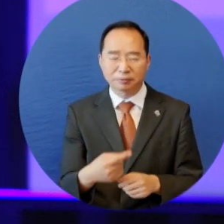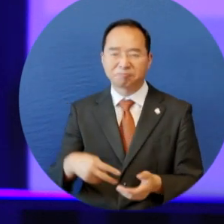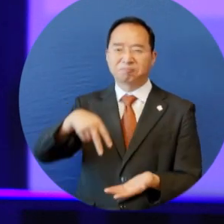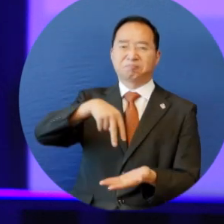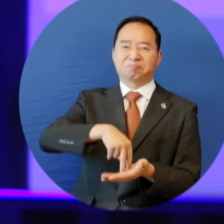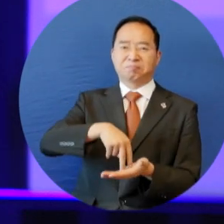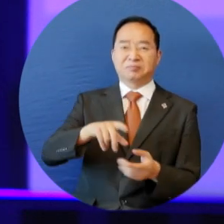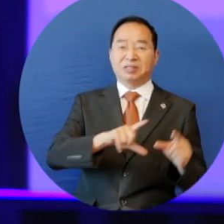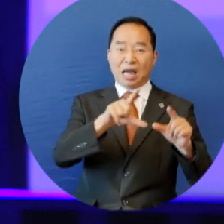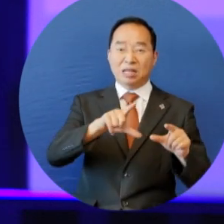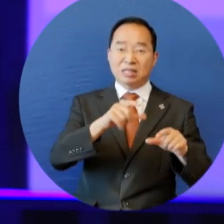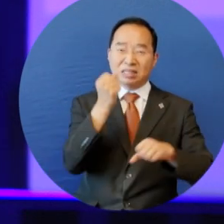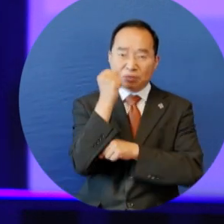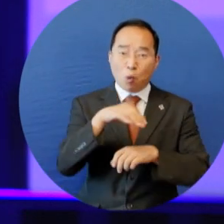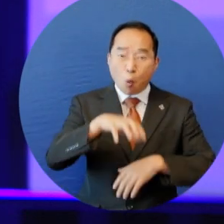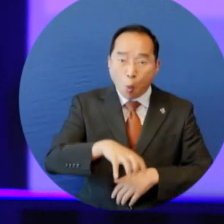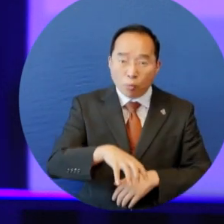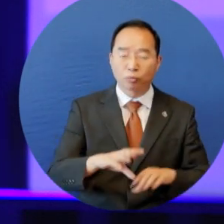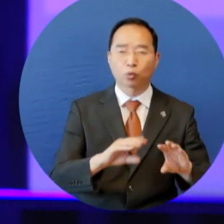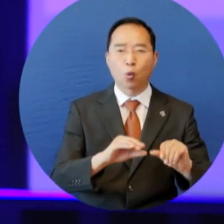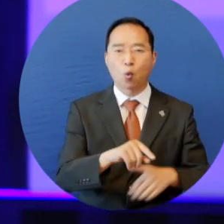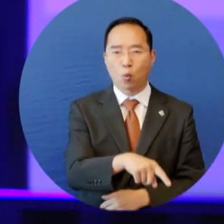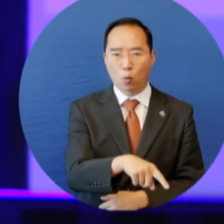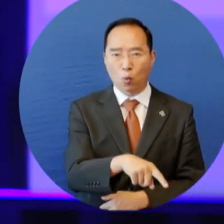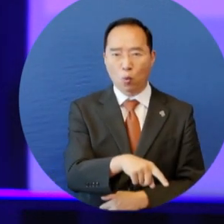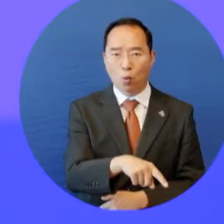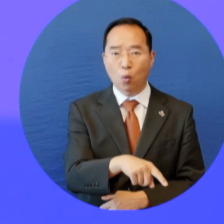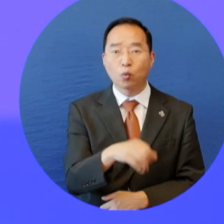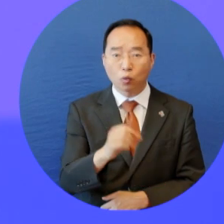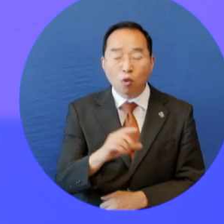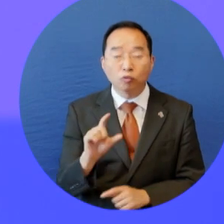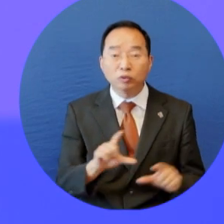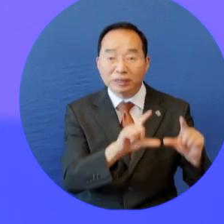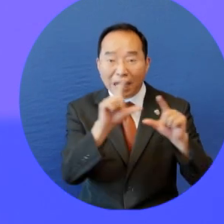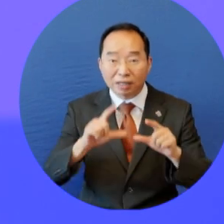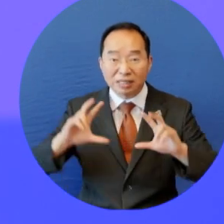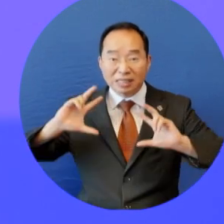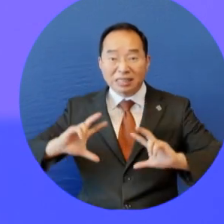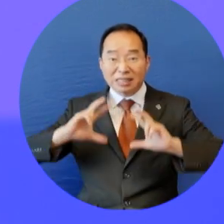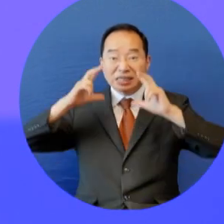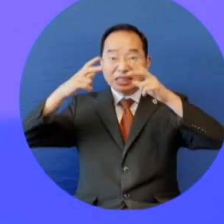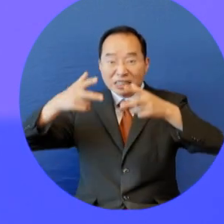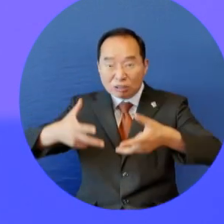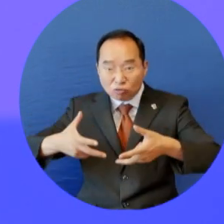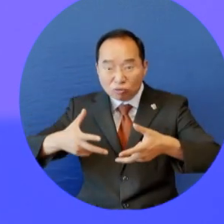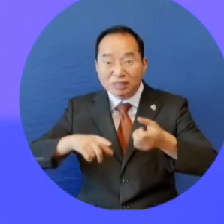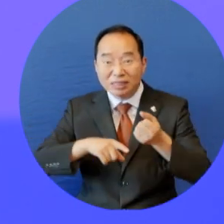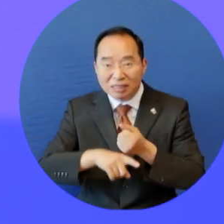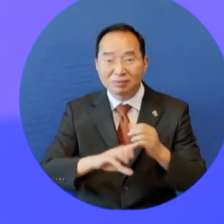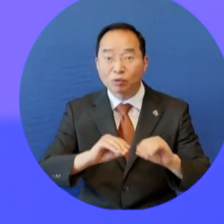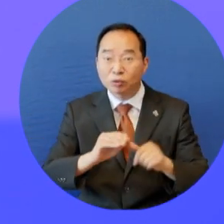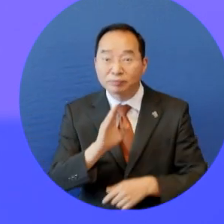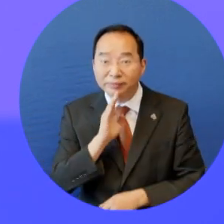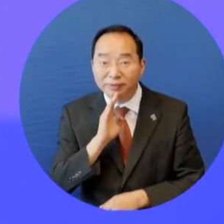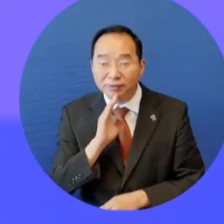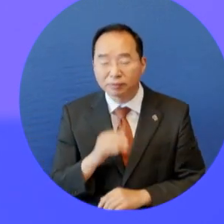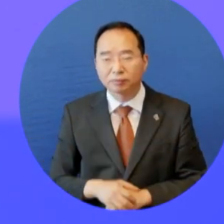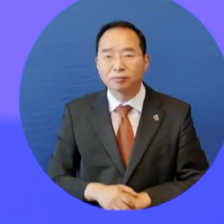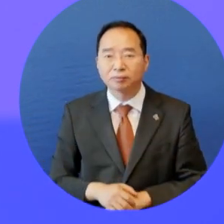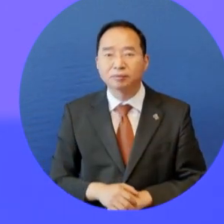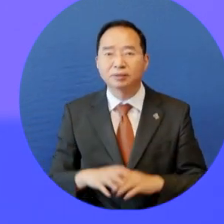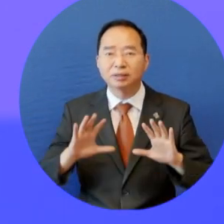여러분들이 두 발을 딛고 살아가는 삶의 터전을 이야기도 합니다. 또한 우리가 살고 있는 이 지구를 상징하기도